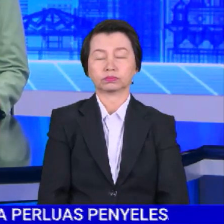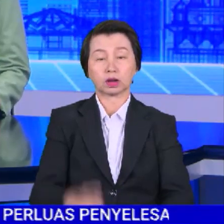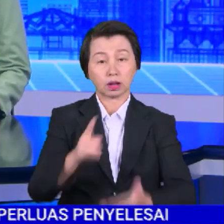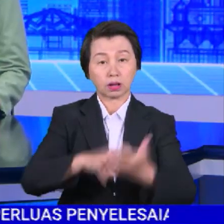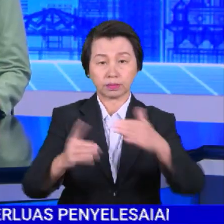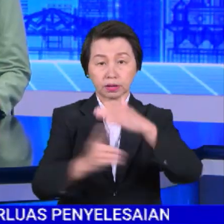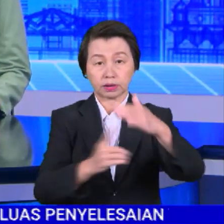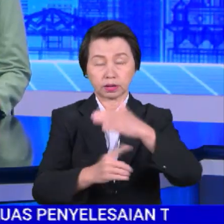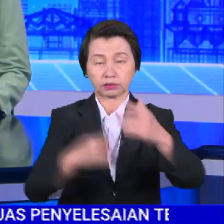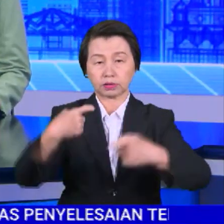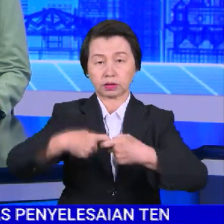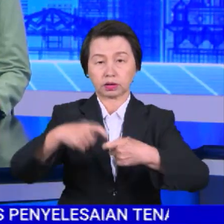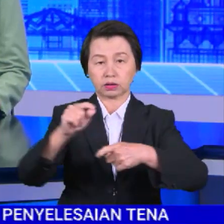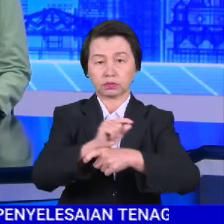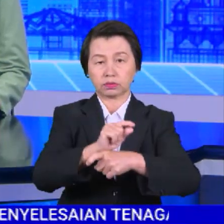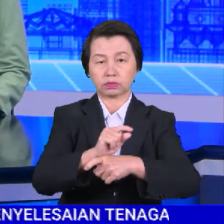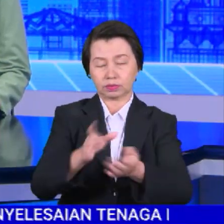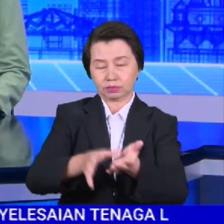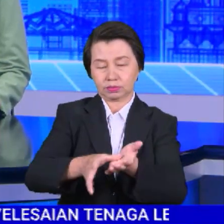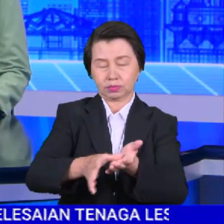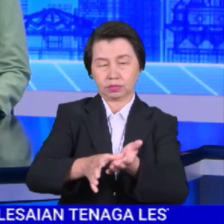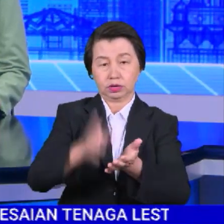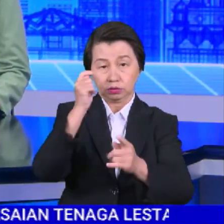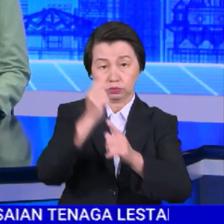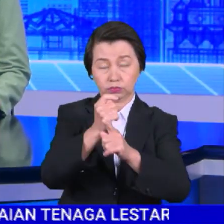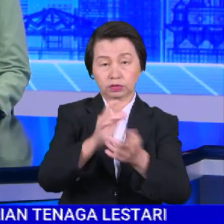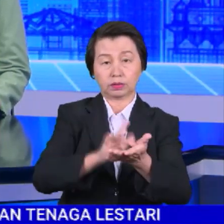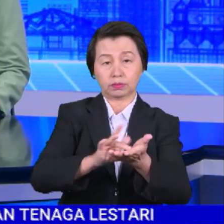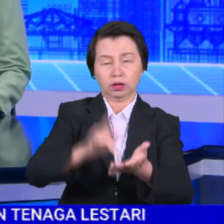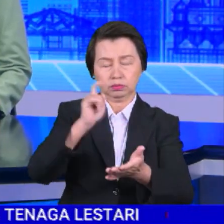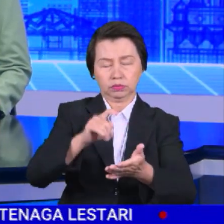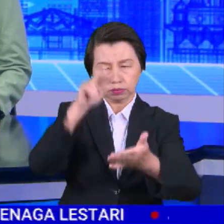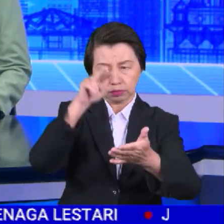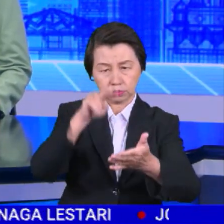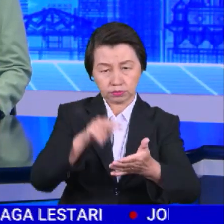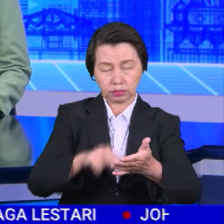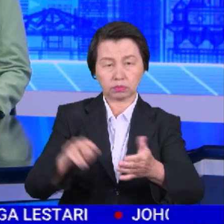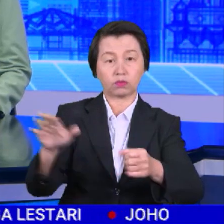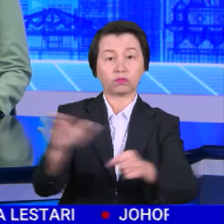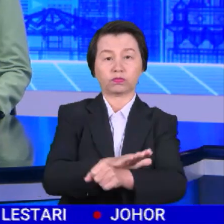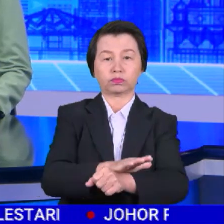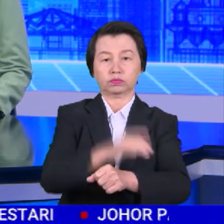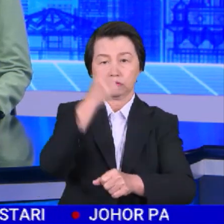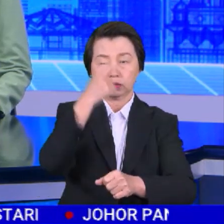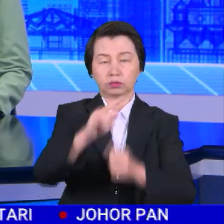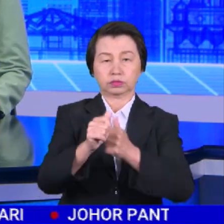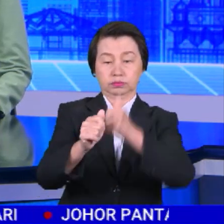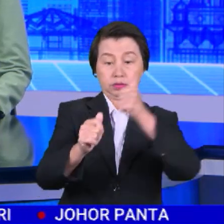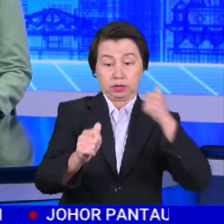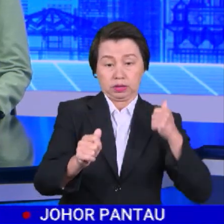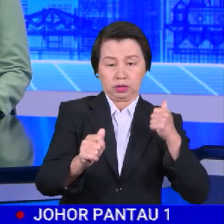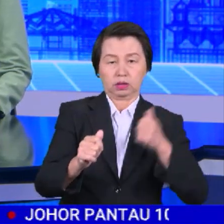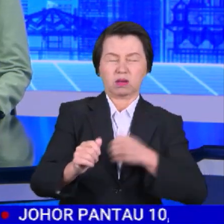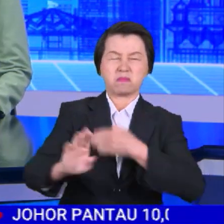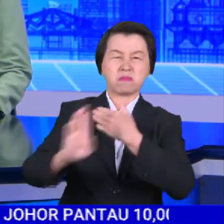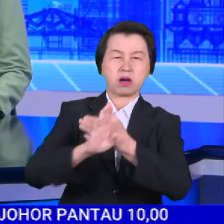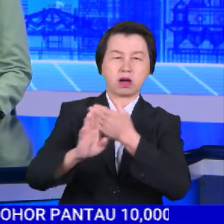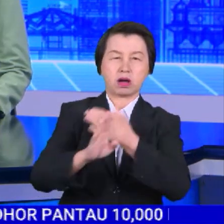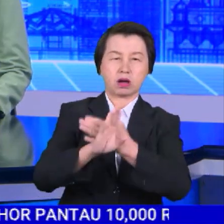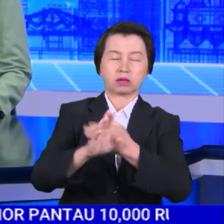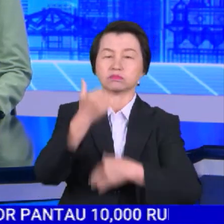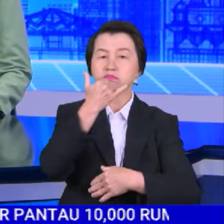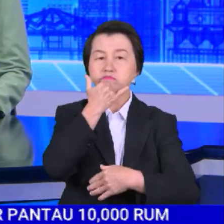Sebarang dasar berkaitan penggunaan kanabis bagi tujuan perubatan perlu diteliti secara menyeluruh. Langkah bagi mengelakkan kemudaratan